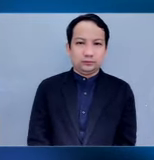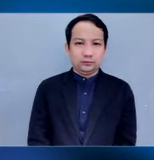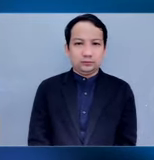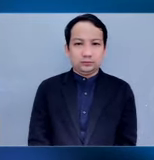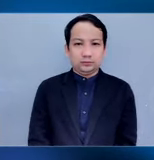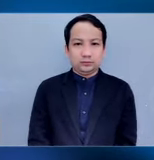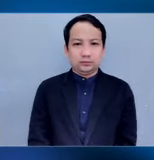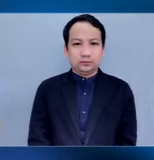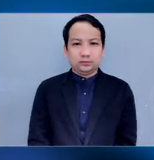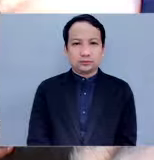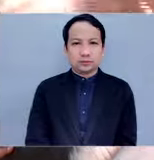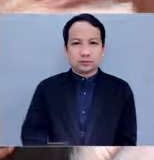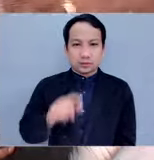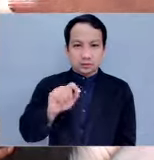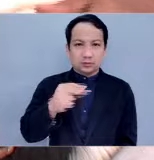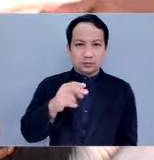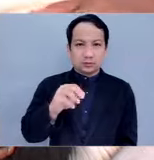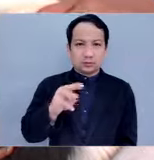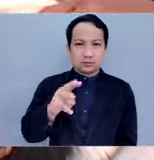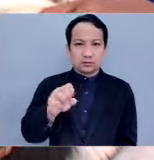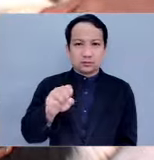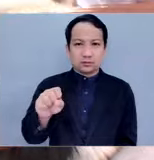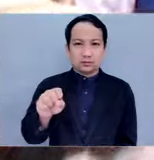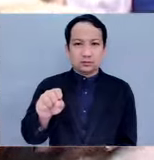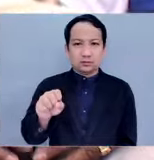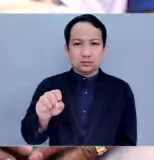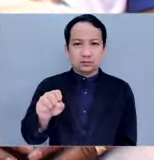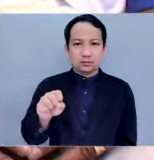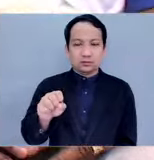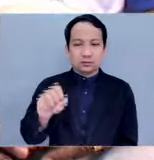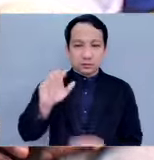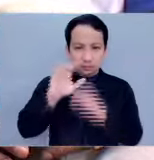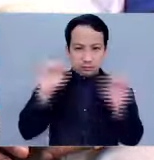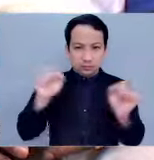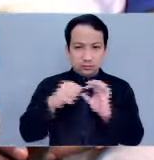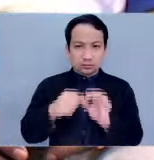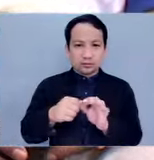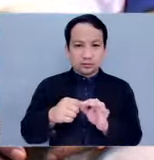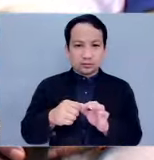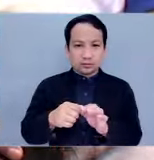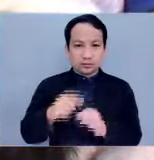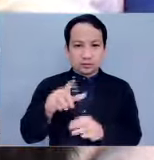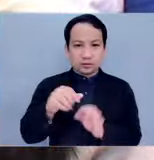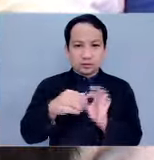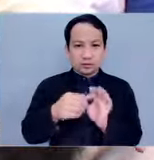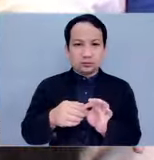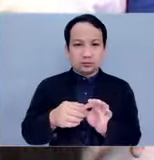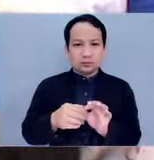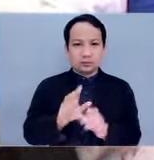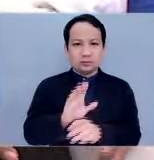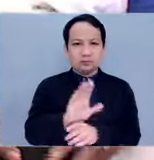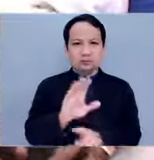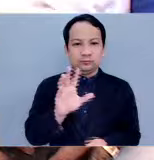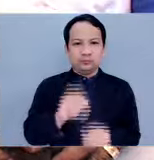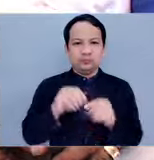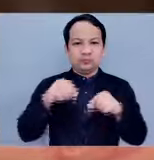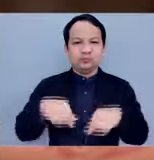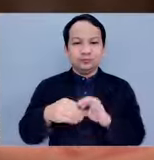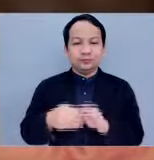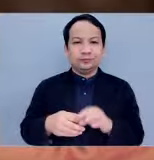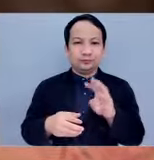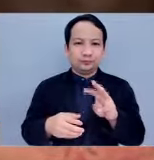Far Variety, Catery. Then yung presidente po namin, si Sir Leo Maclang, siya po yung humahawak dito ng